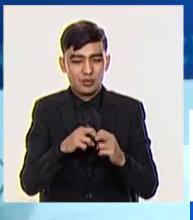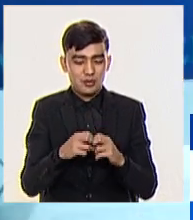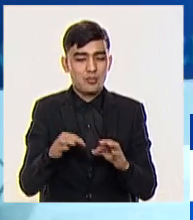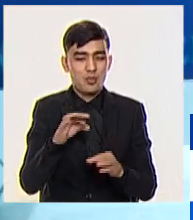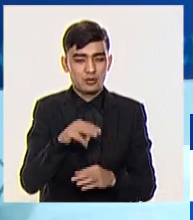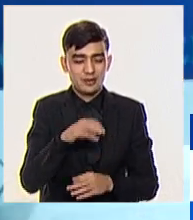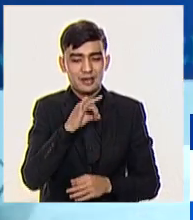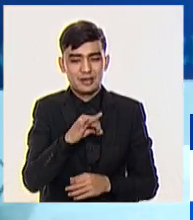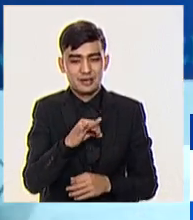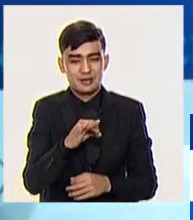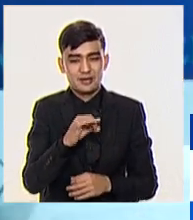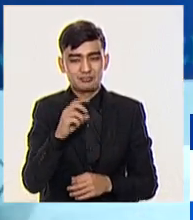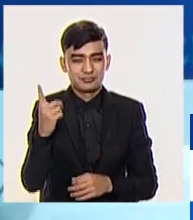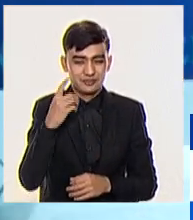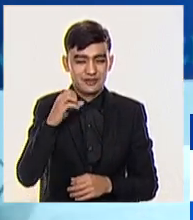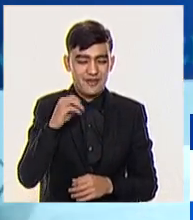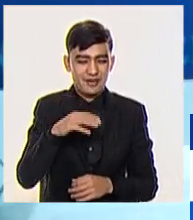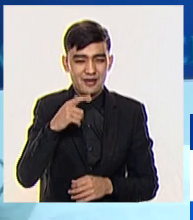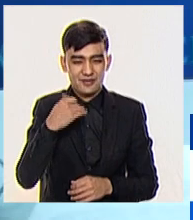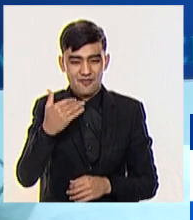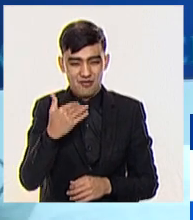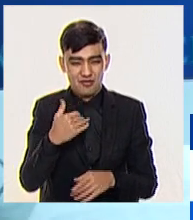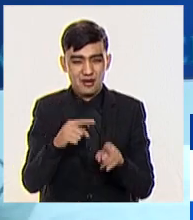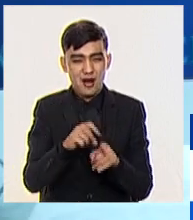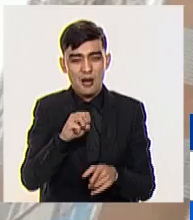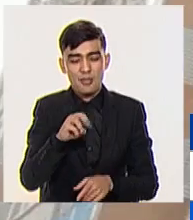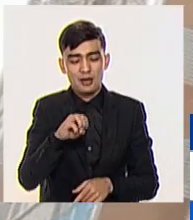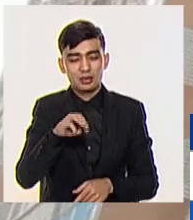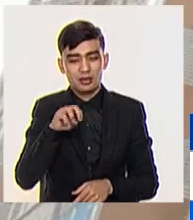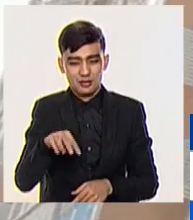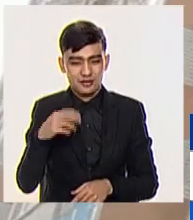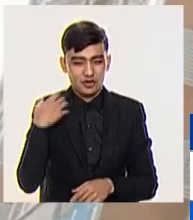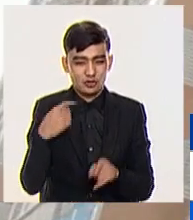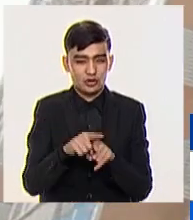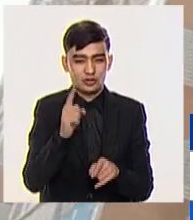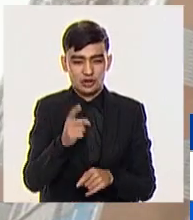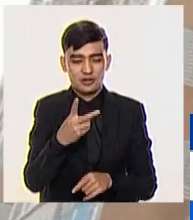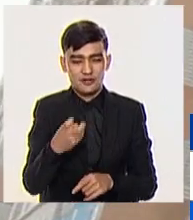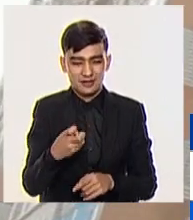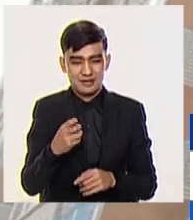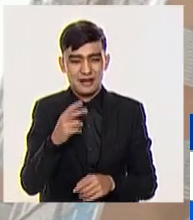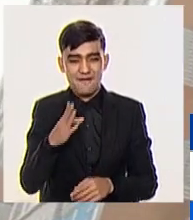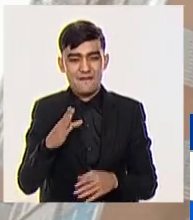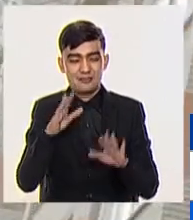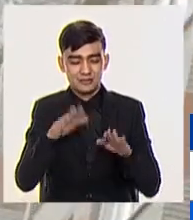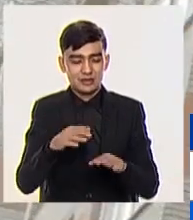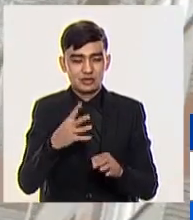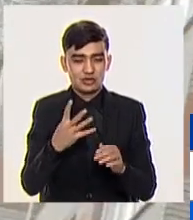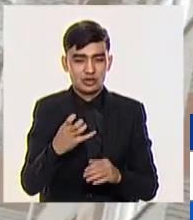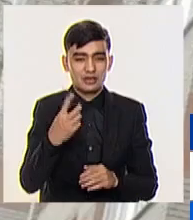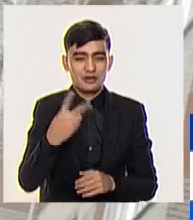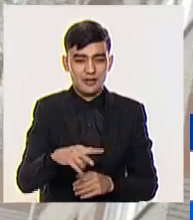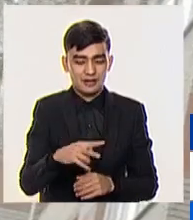Қаланың тұрғын үй коммуналдық шаруашылығы бөлімінің басшысы Амантай Өтелбаевтың айтуынша, 1200 көп қабатты тұрғын үйдің тек 420-сы